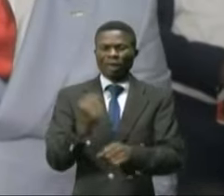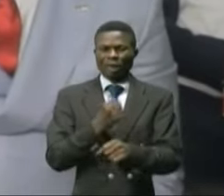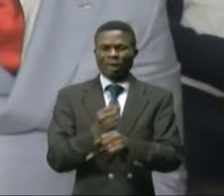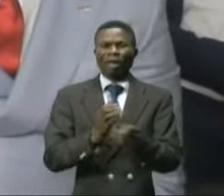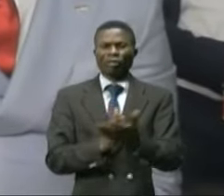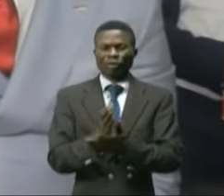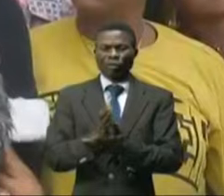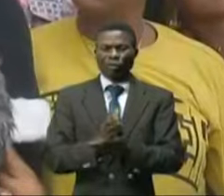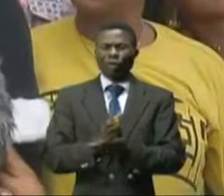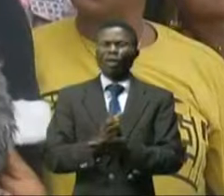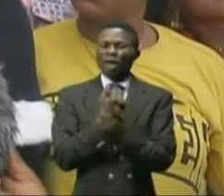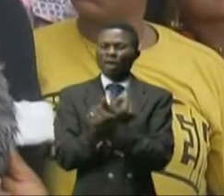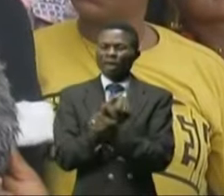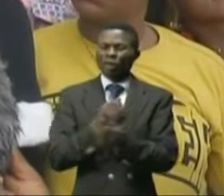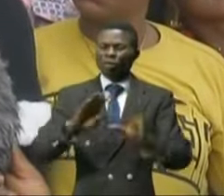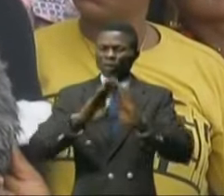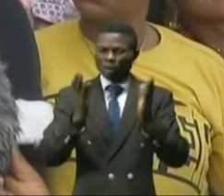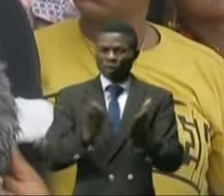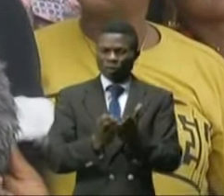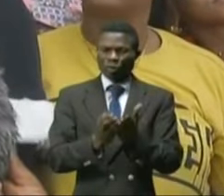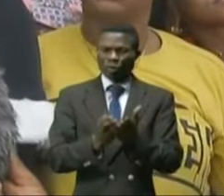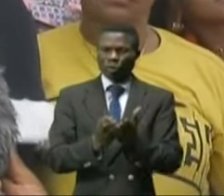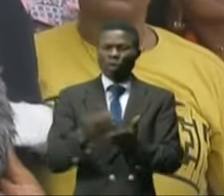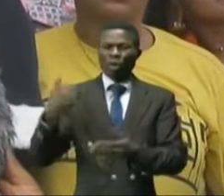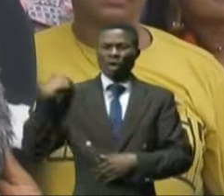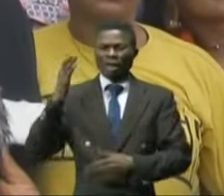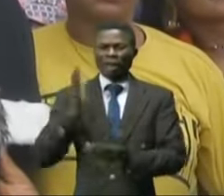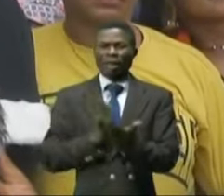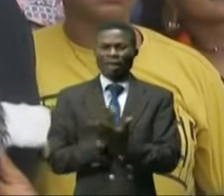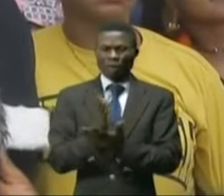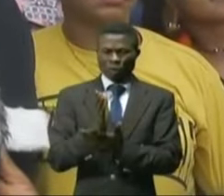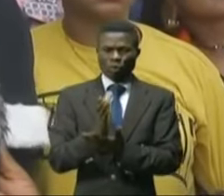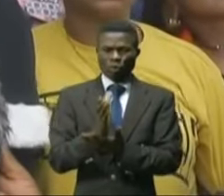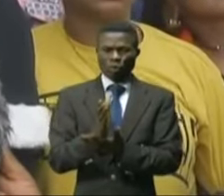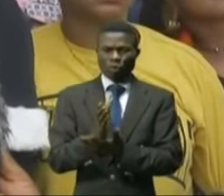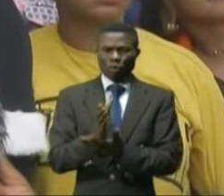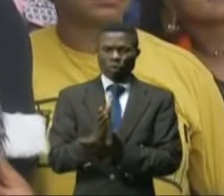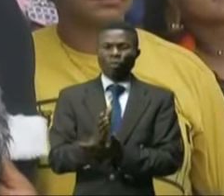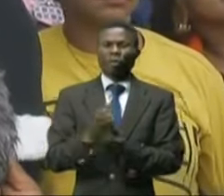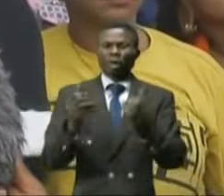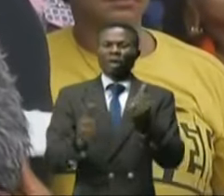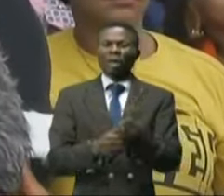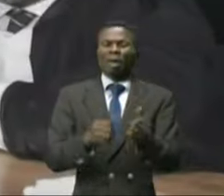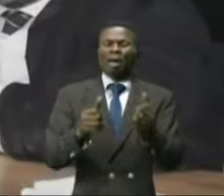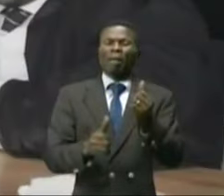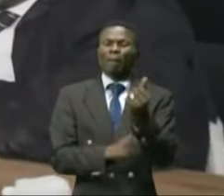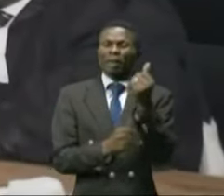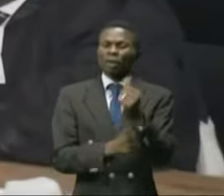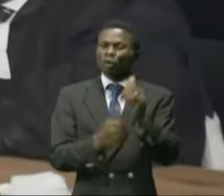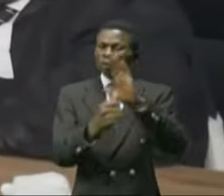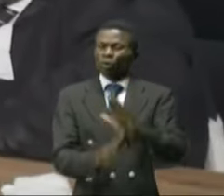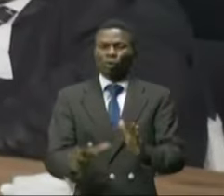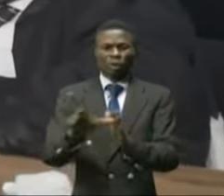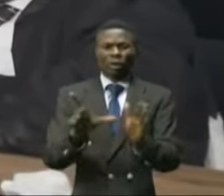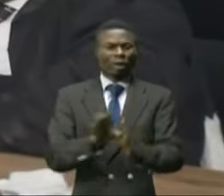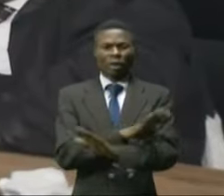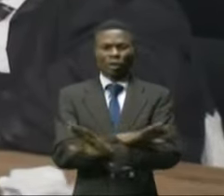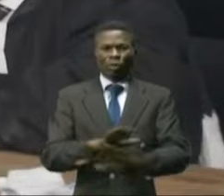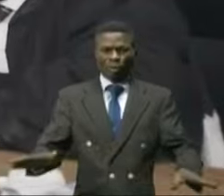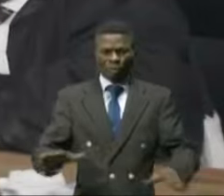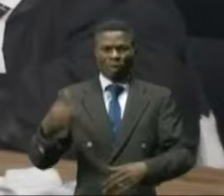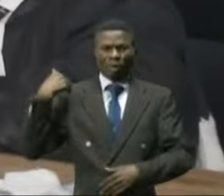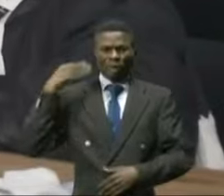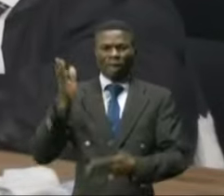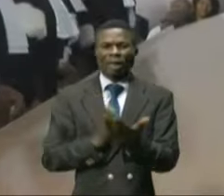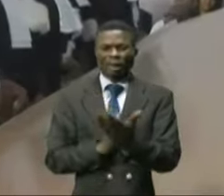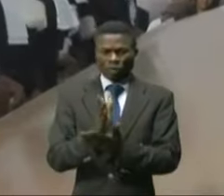mettre en application le véritable état de droit. Désormais, nul ne sera au-dessus de la loi. L'état de droit passe par une